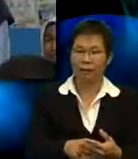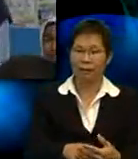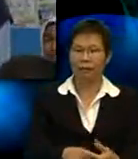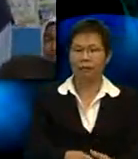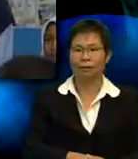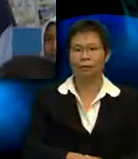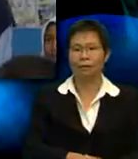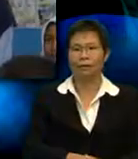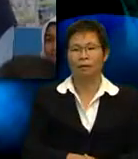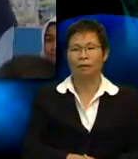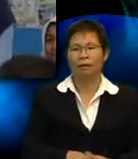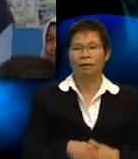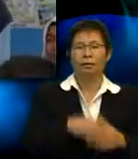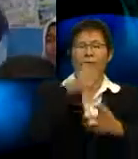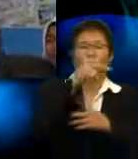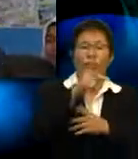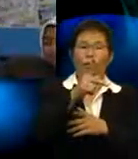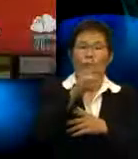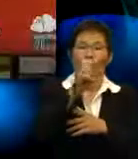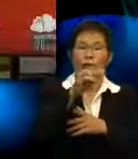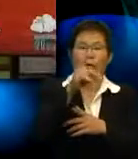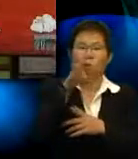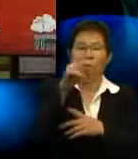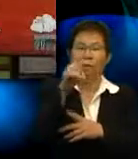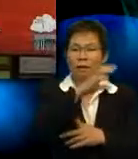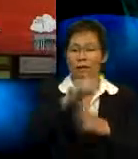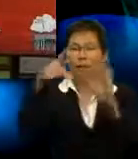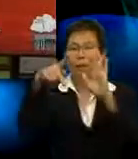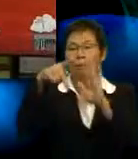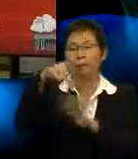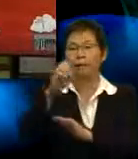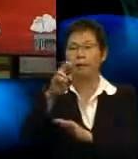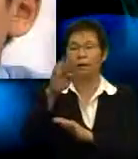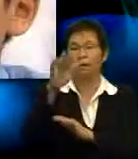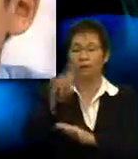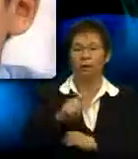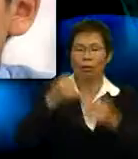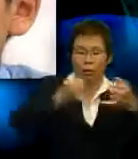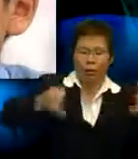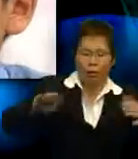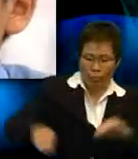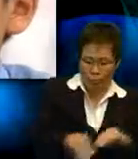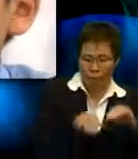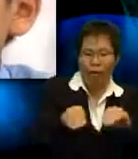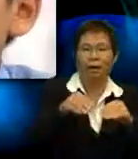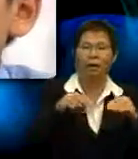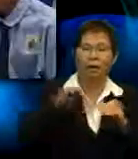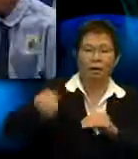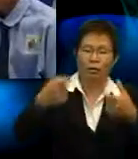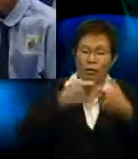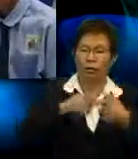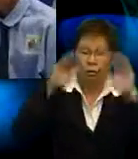penebal. Mengalirkan arus elektrik, cikgu. Bagus. Wire-wire ini mengalirkan arus elektrik. Cuba perhatikan wire